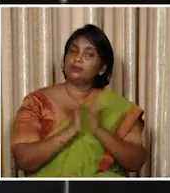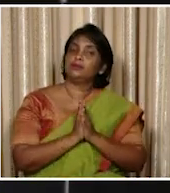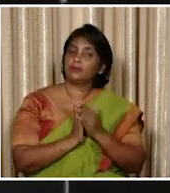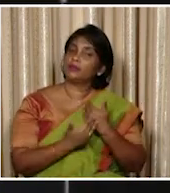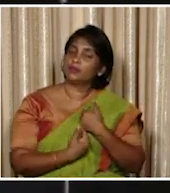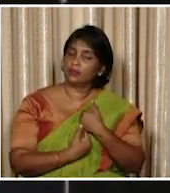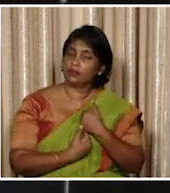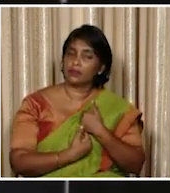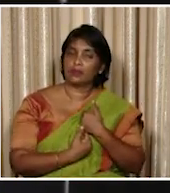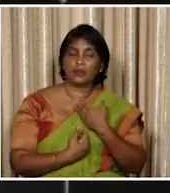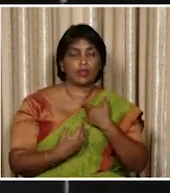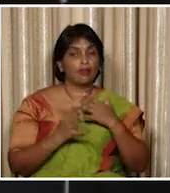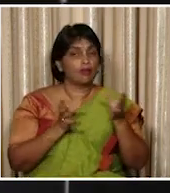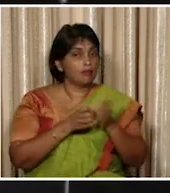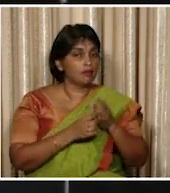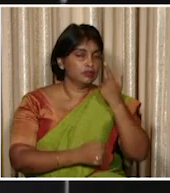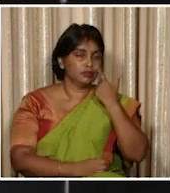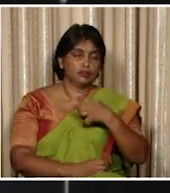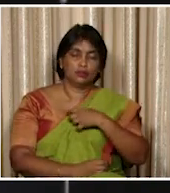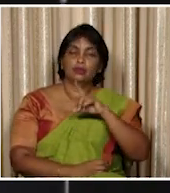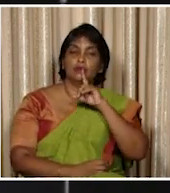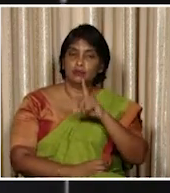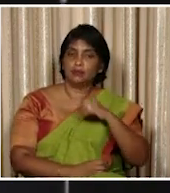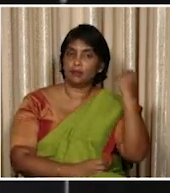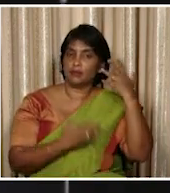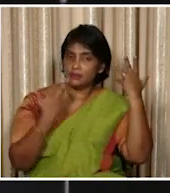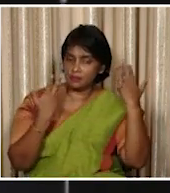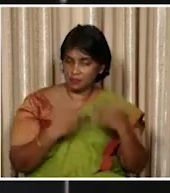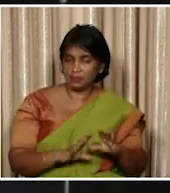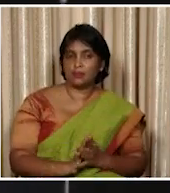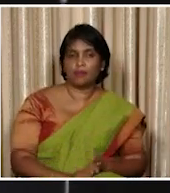මගේ සහ මගේ පක්ෂීය ශෝකය පළ කරමින් මම මගේ කතාව සමාප්ත කරන ස්තුතියි.